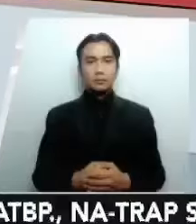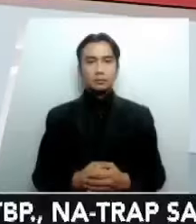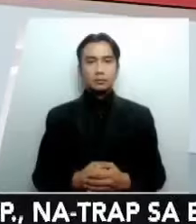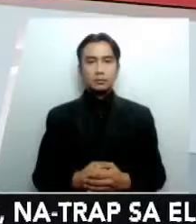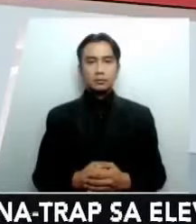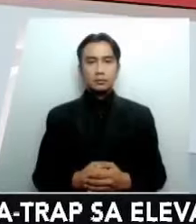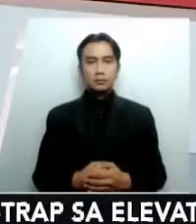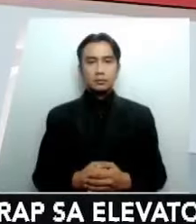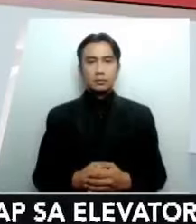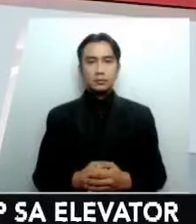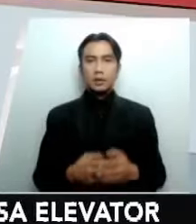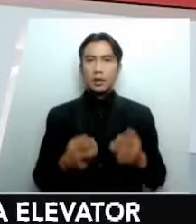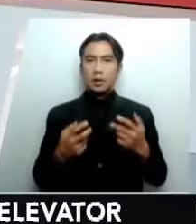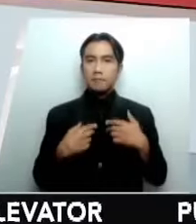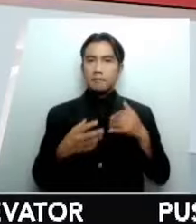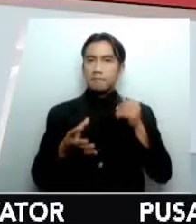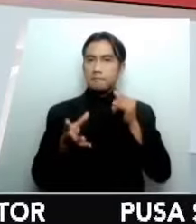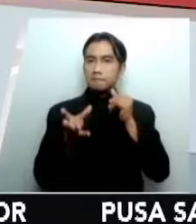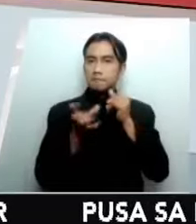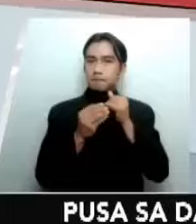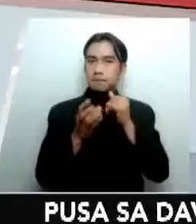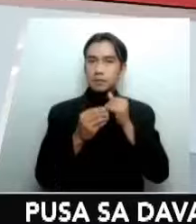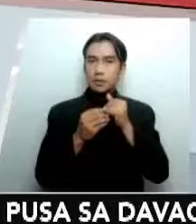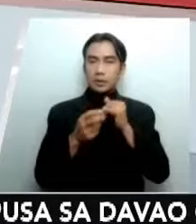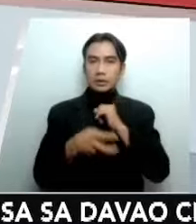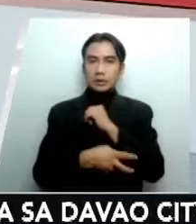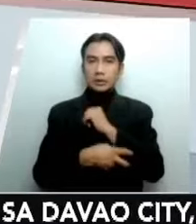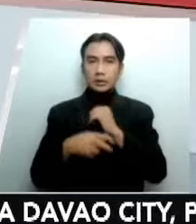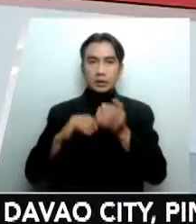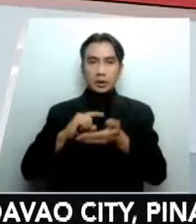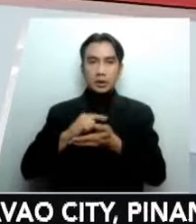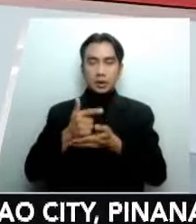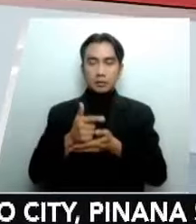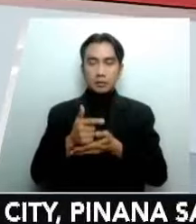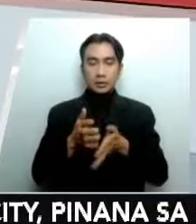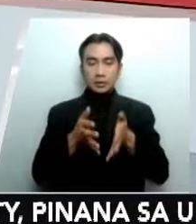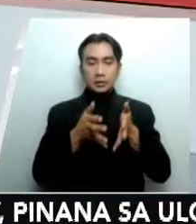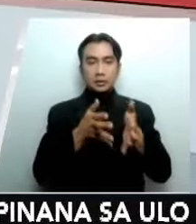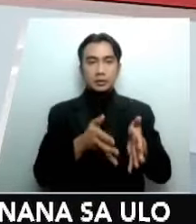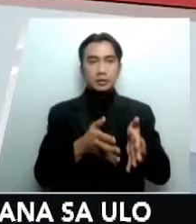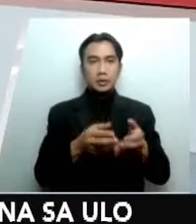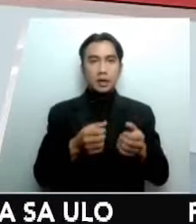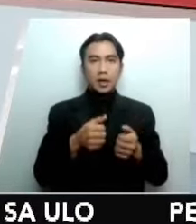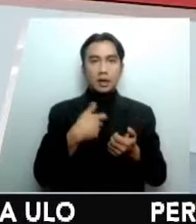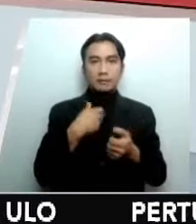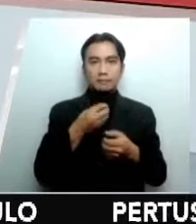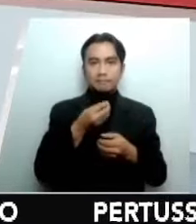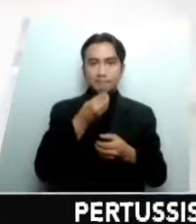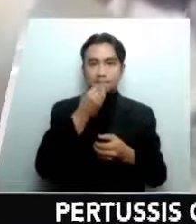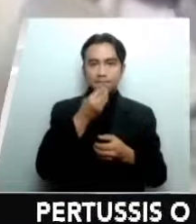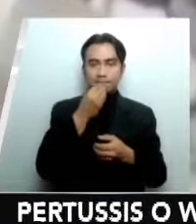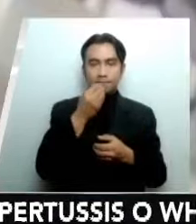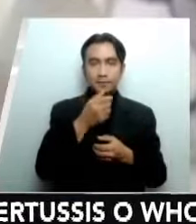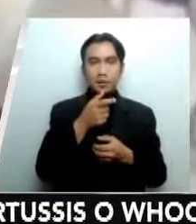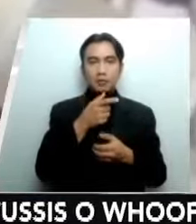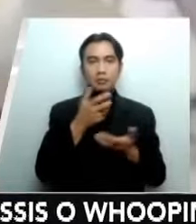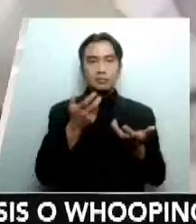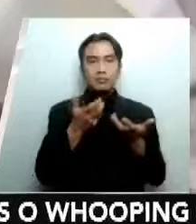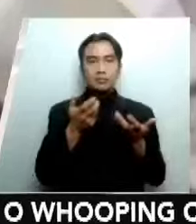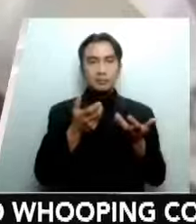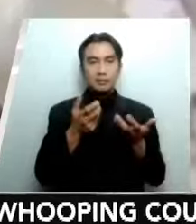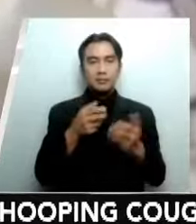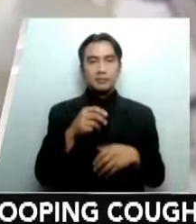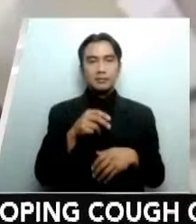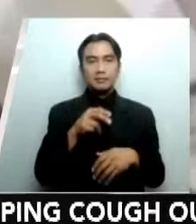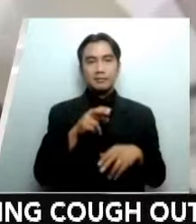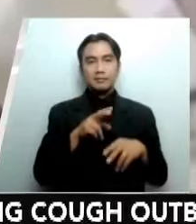Huli kamang pagtangay sa laptop na inilapag lang saglit sa isang lugawan sa Rosales, Pangasinan. Sa CCTV, makikitang